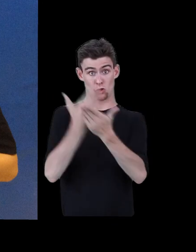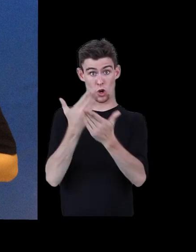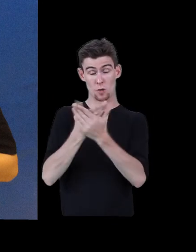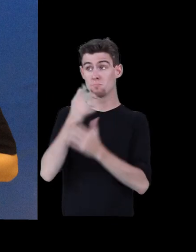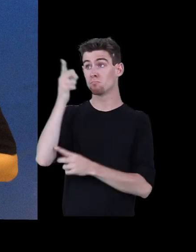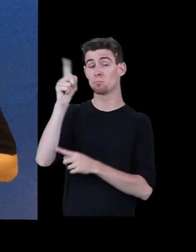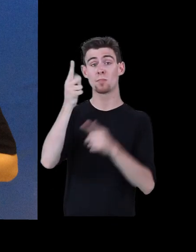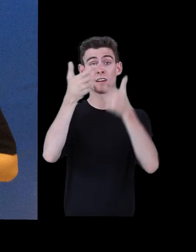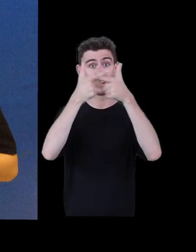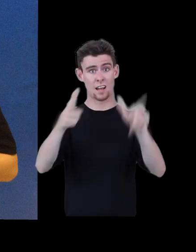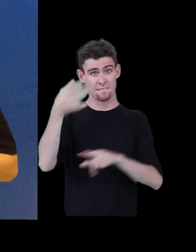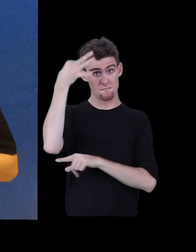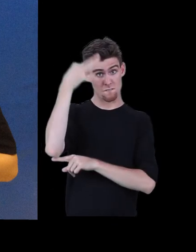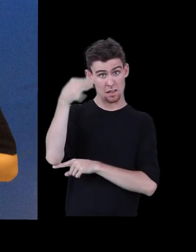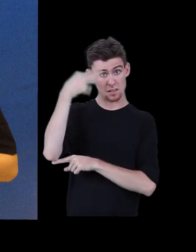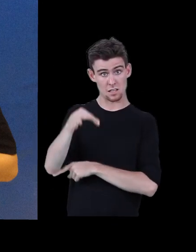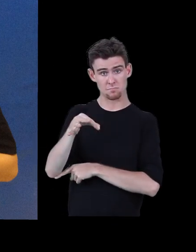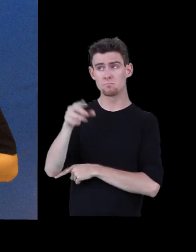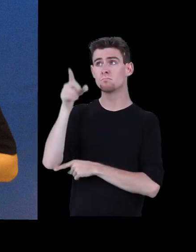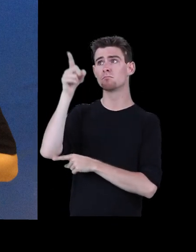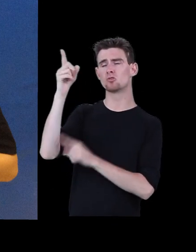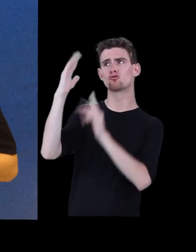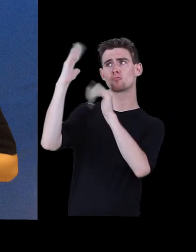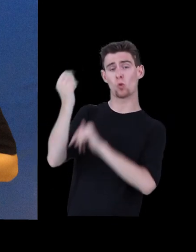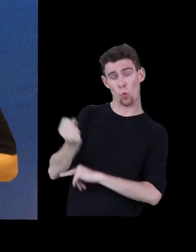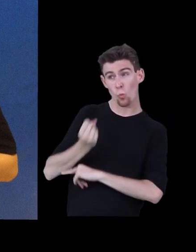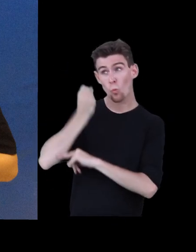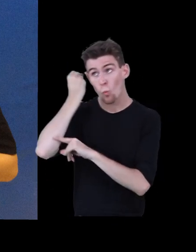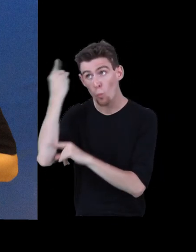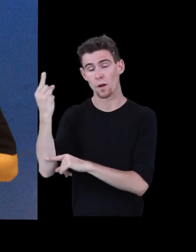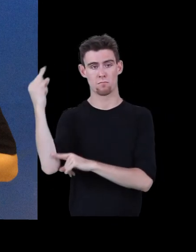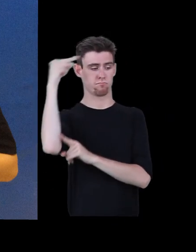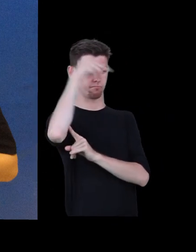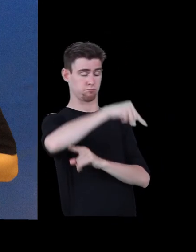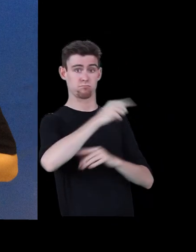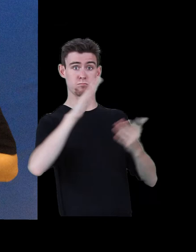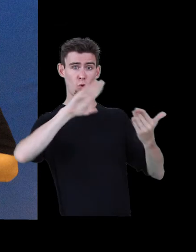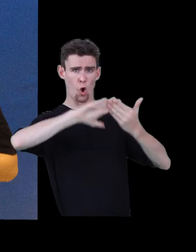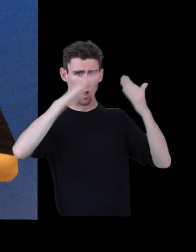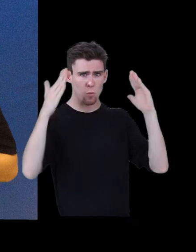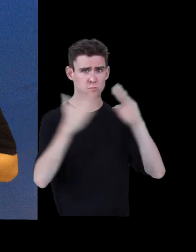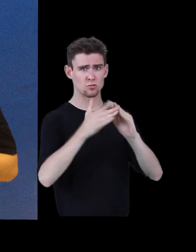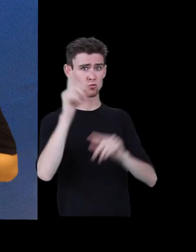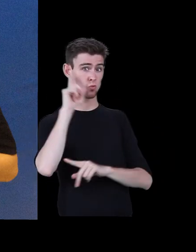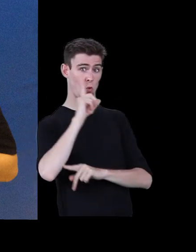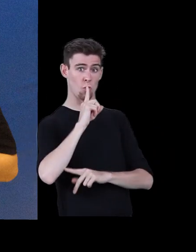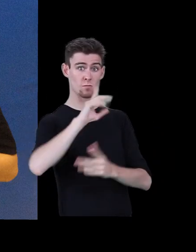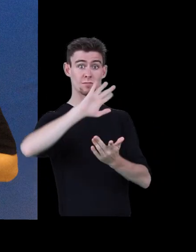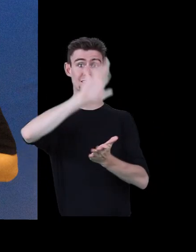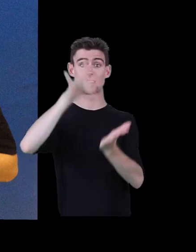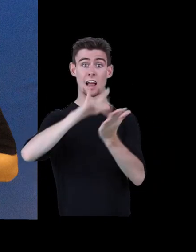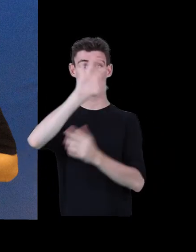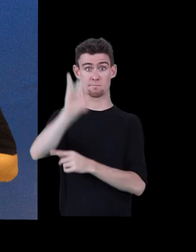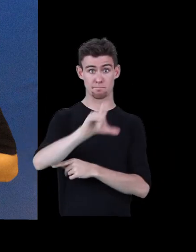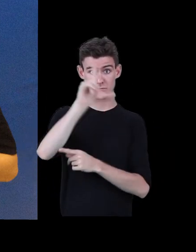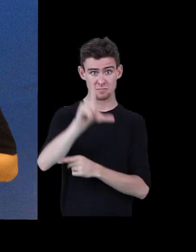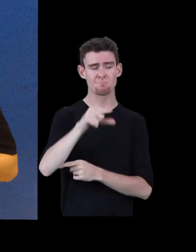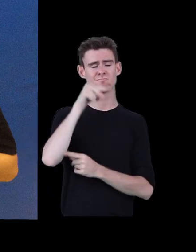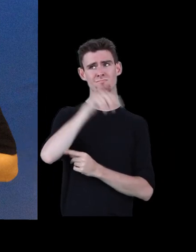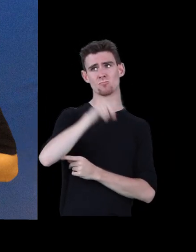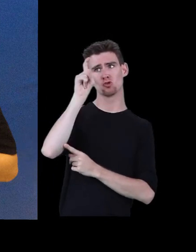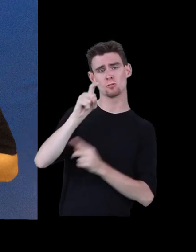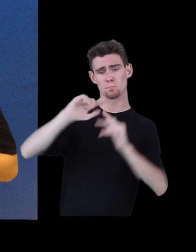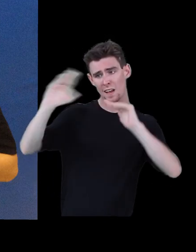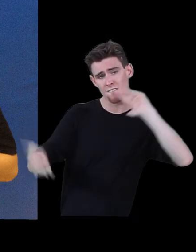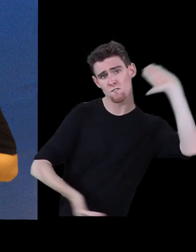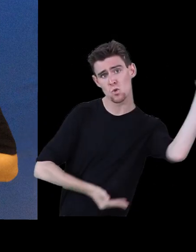Nous espérons que les 12 conseils scolaires de langue française comprendront l'importance cruciale pour la